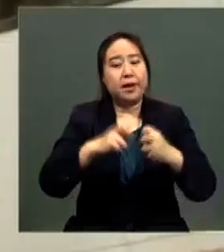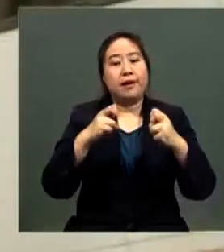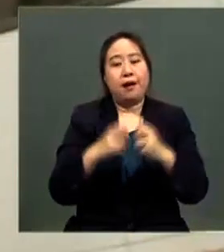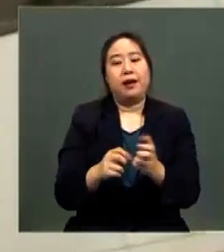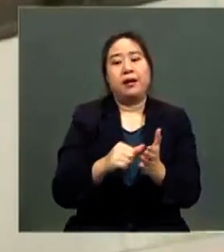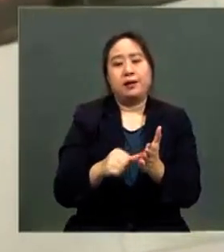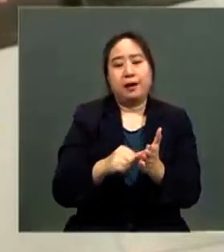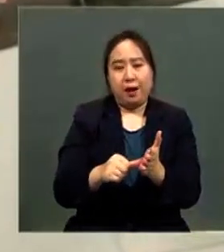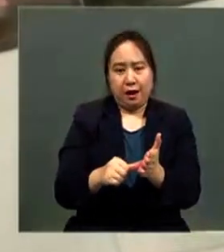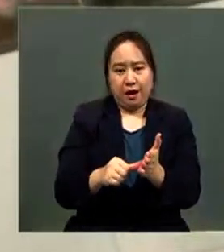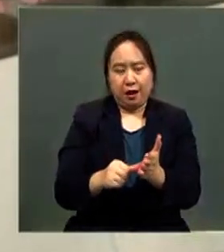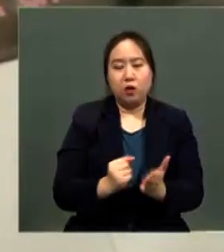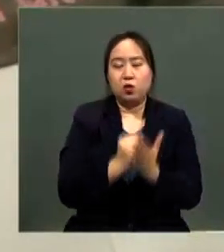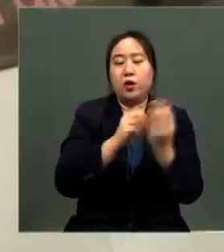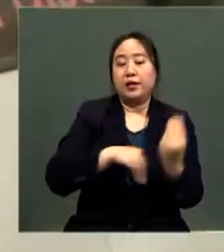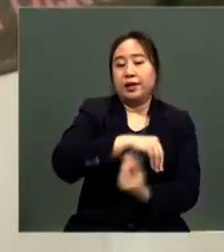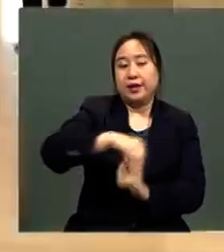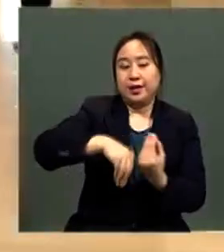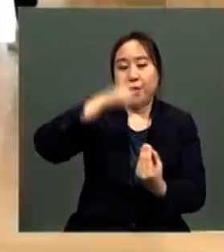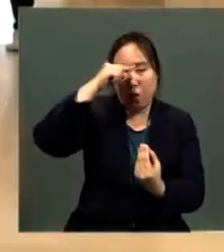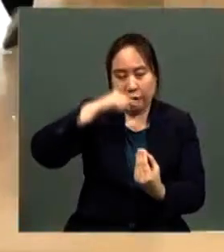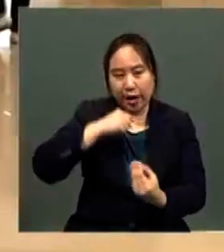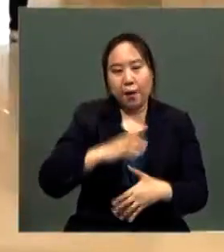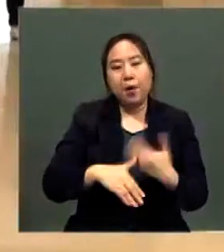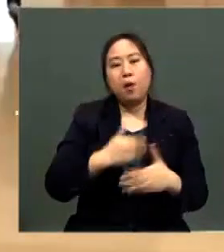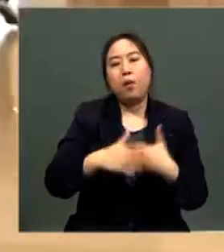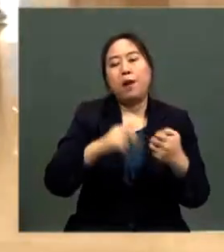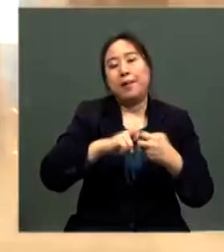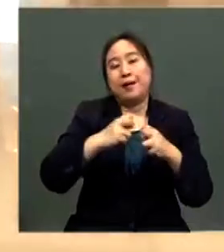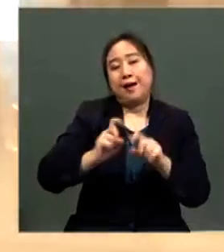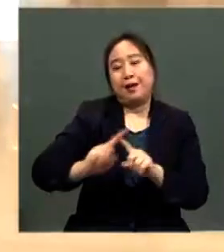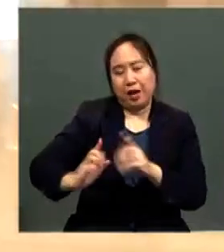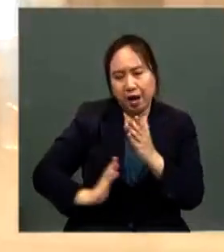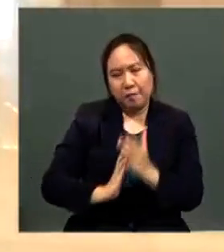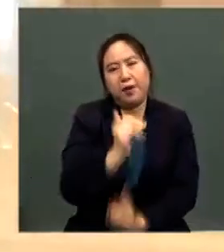าเพื่อขับเคลื่อนเศรษฐกิจของประเทศให้ผ่านวิกฤตในครั้